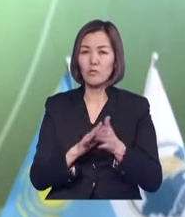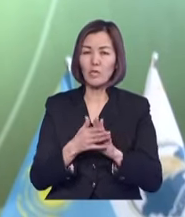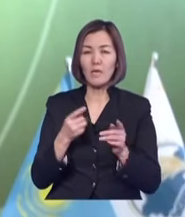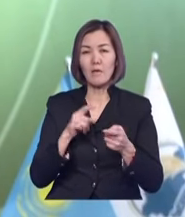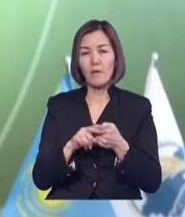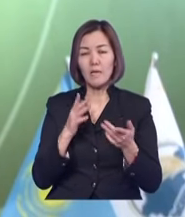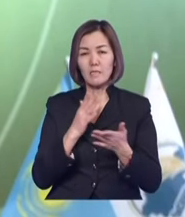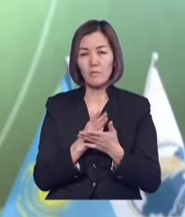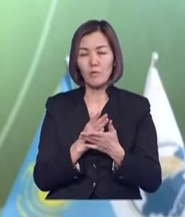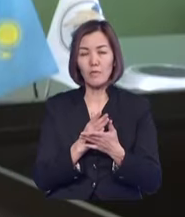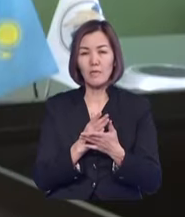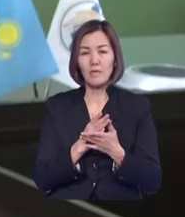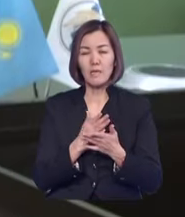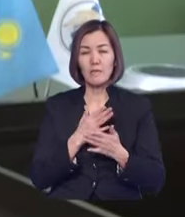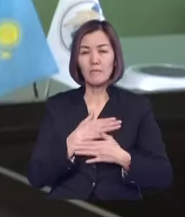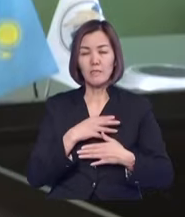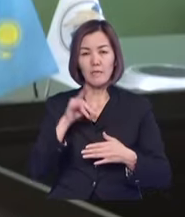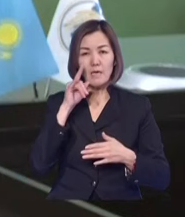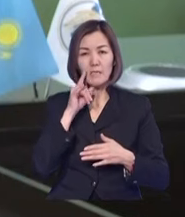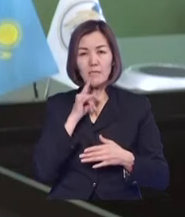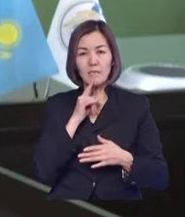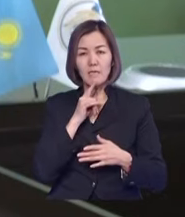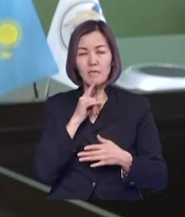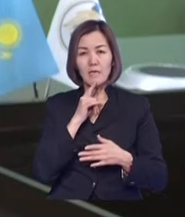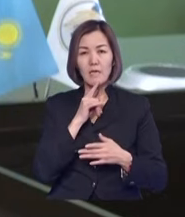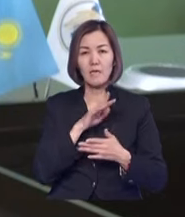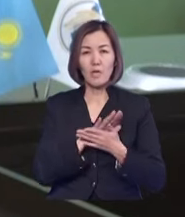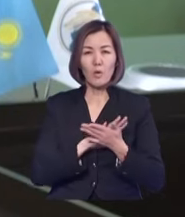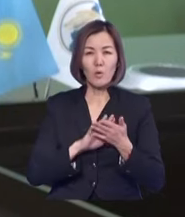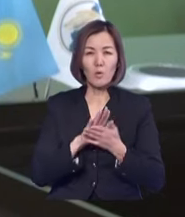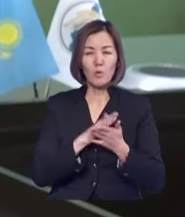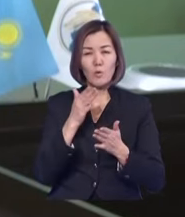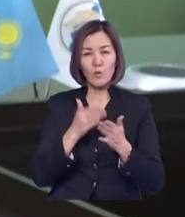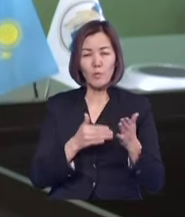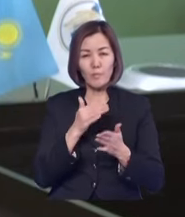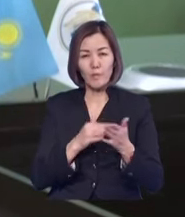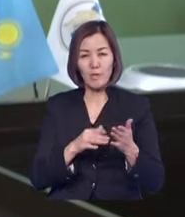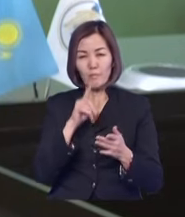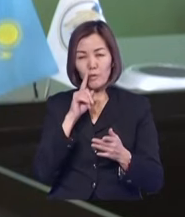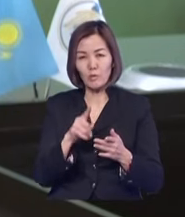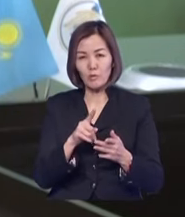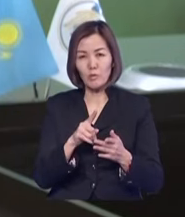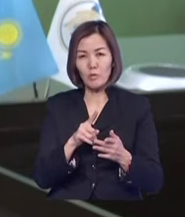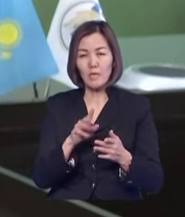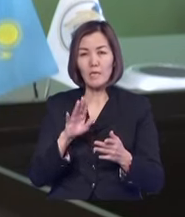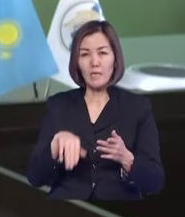болады. Соған біздің елімізде құрып кетпеу үшін, кейін пайдалану үшін болашағымыз